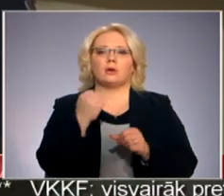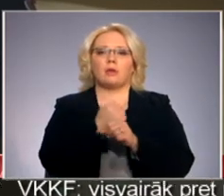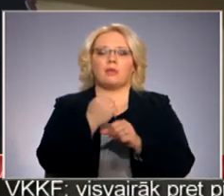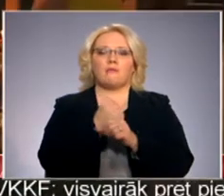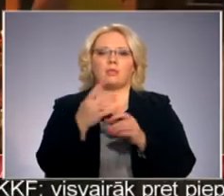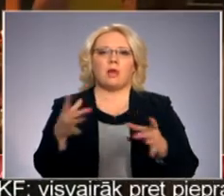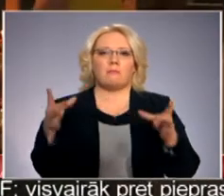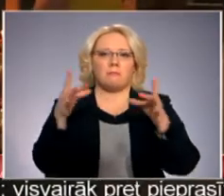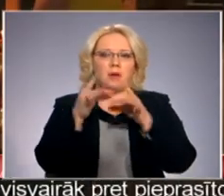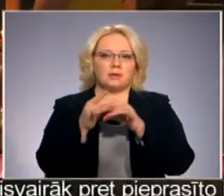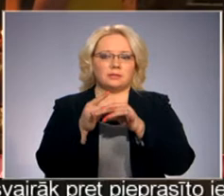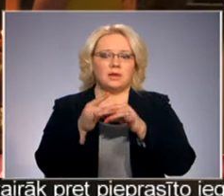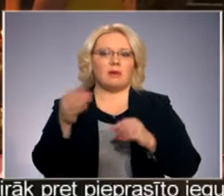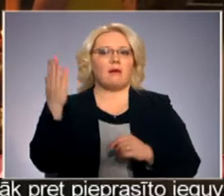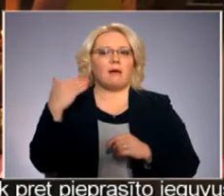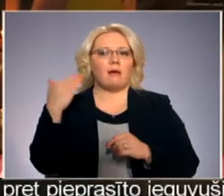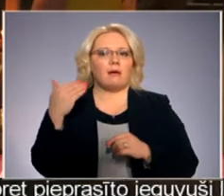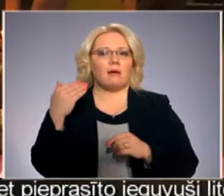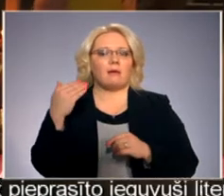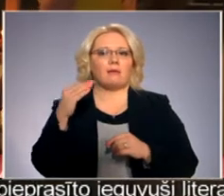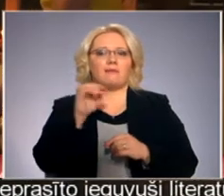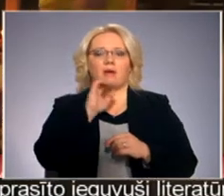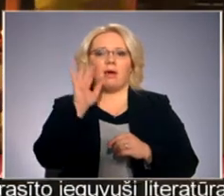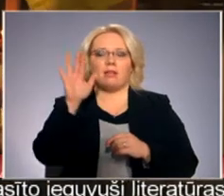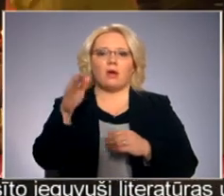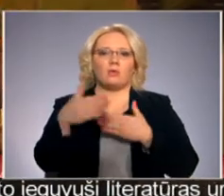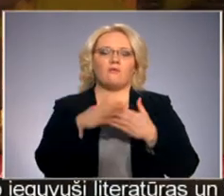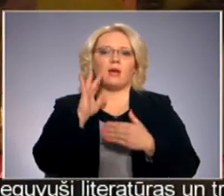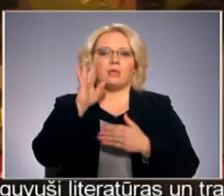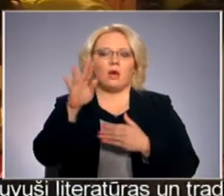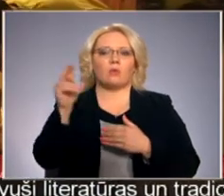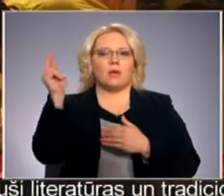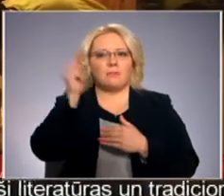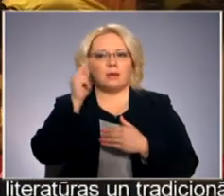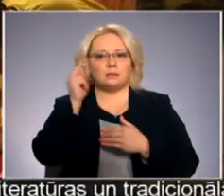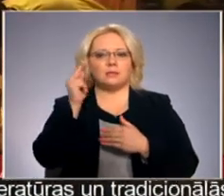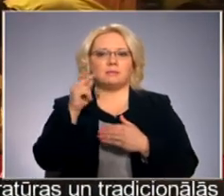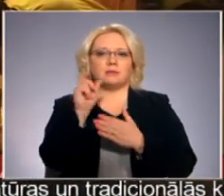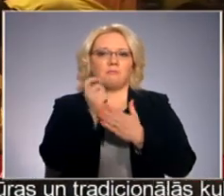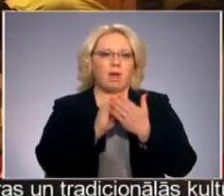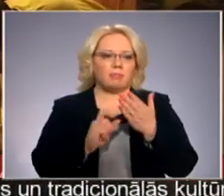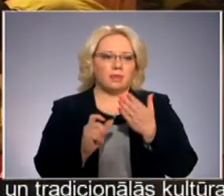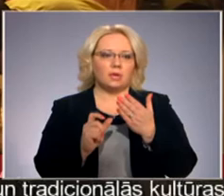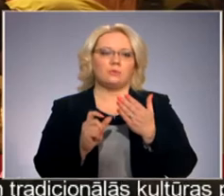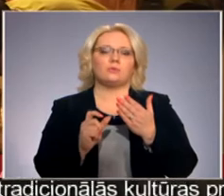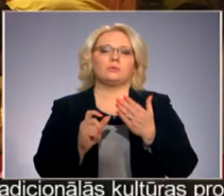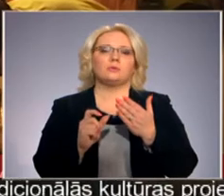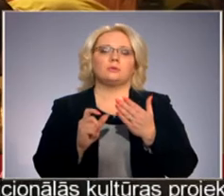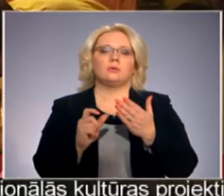maiciņā. Noteikti kādreiz sāksim tuvākajā nākotnē mācīsimies pantiņas